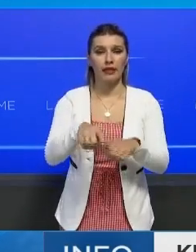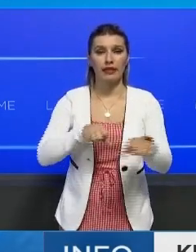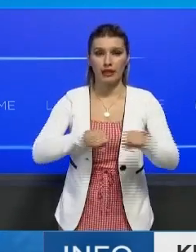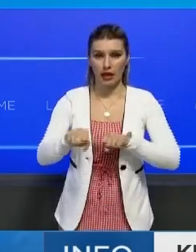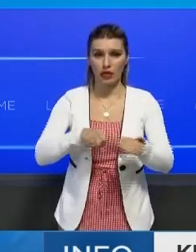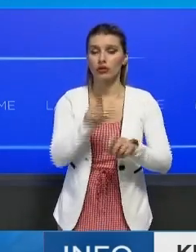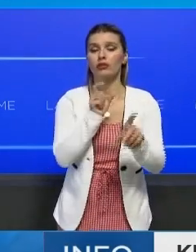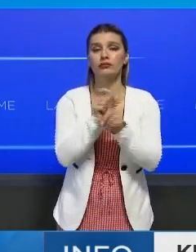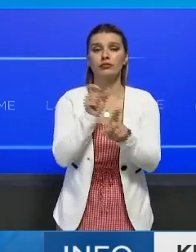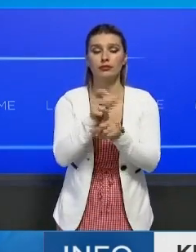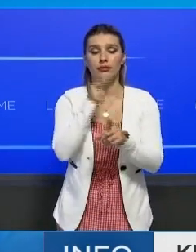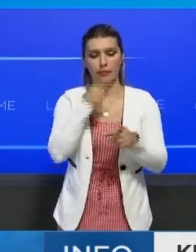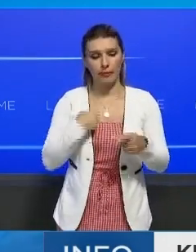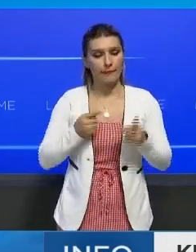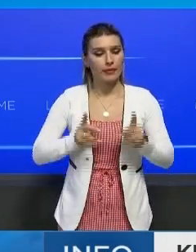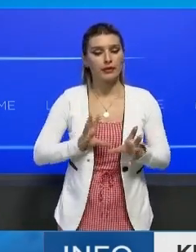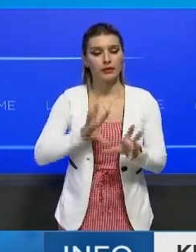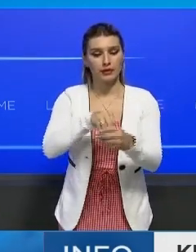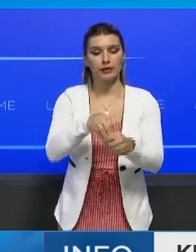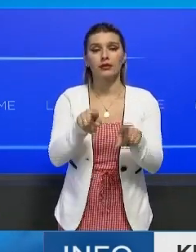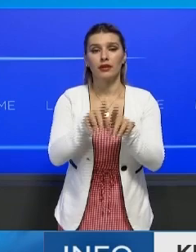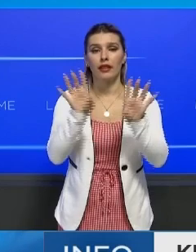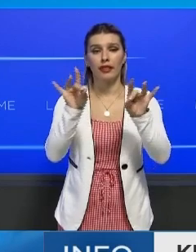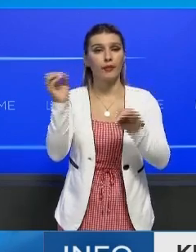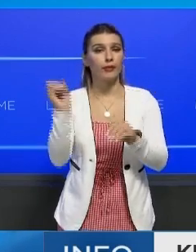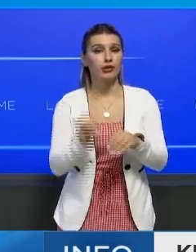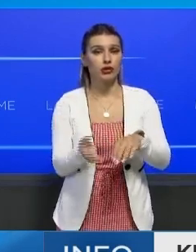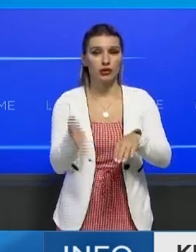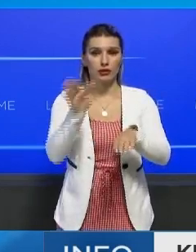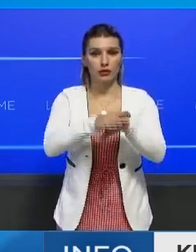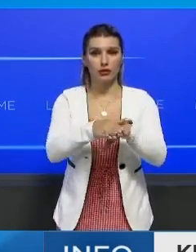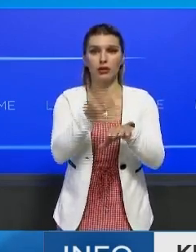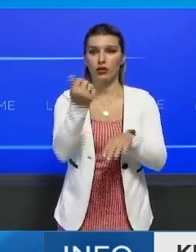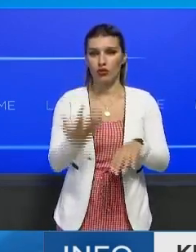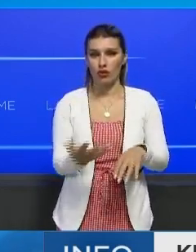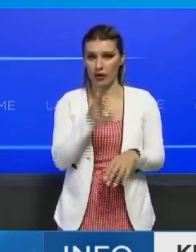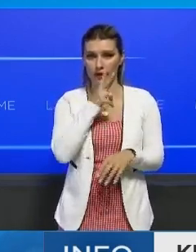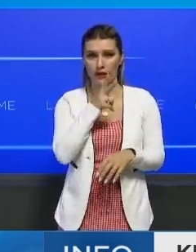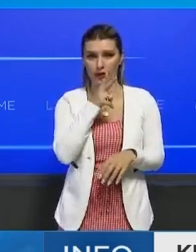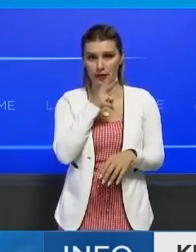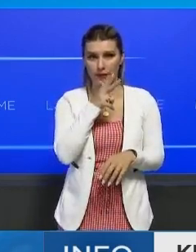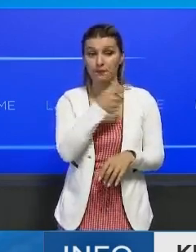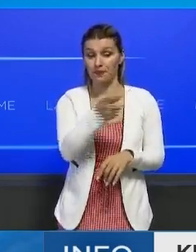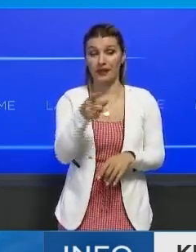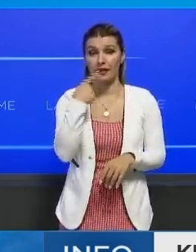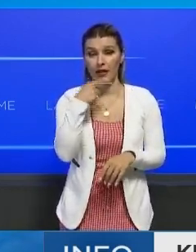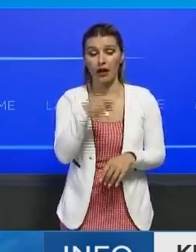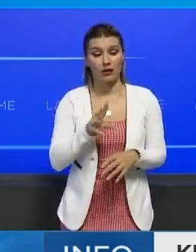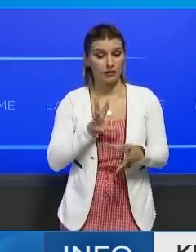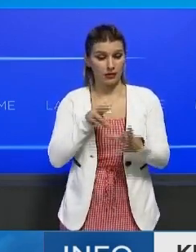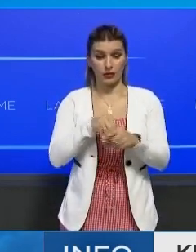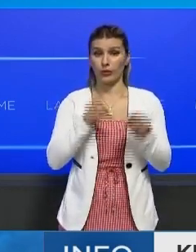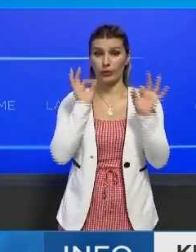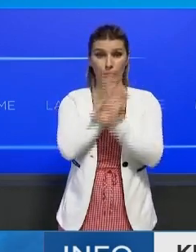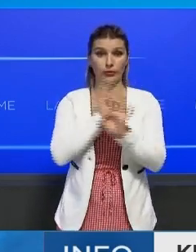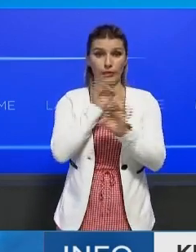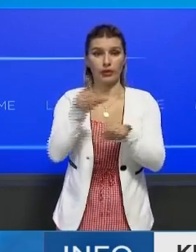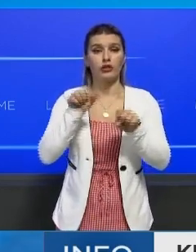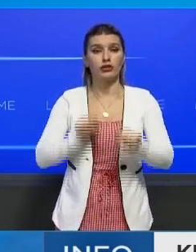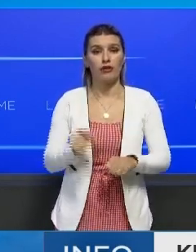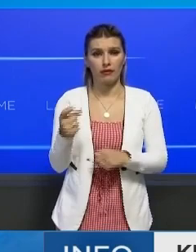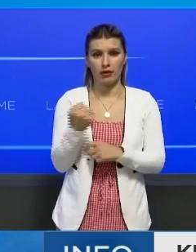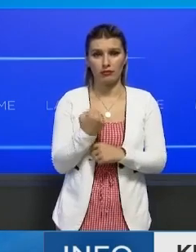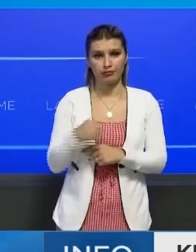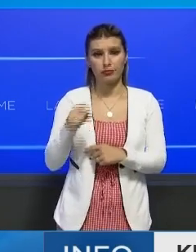kërkuan që edhe ata të jenë pjesë e pagesës shtesë prej 10% të pagës bazë. Ata thanë se kjo mos përfshirje nga ana e qeverisë